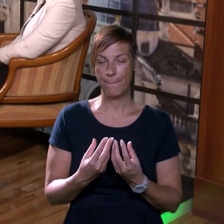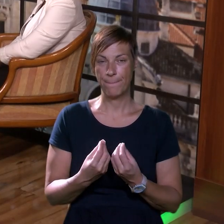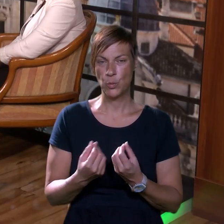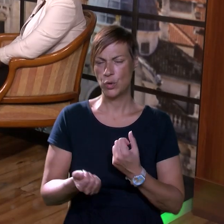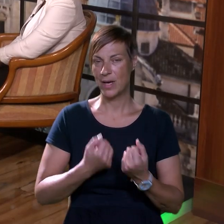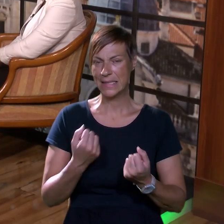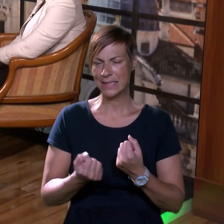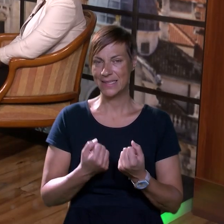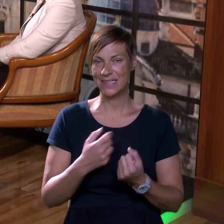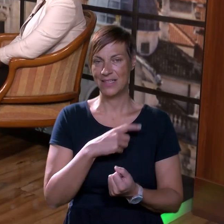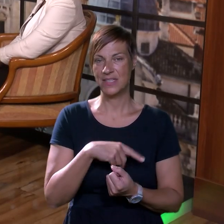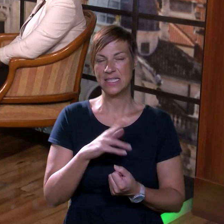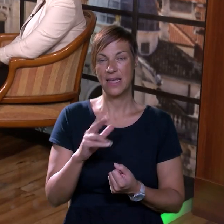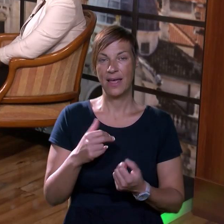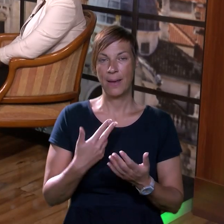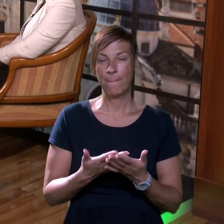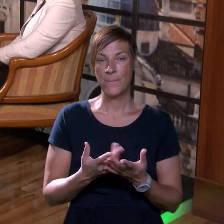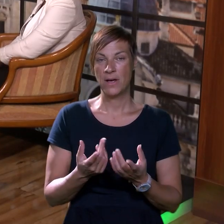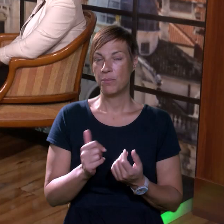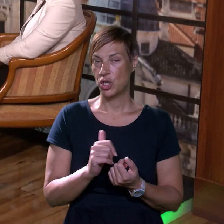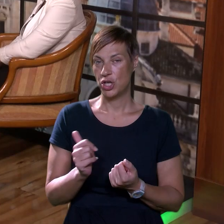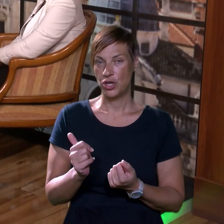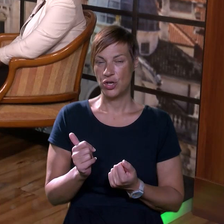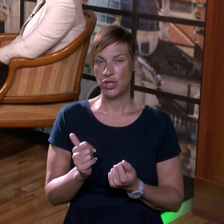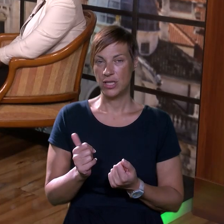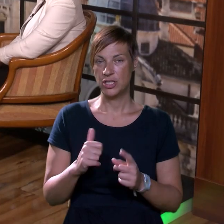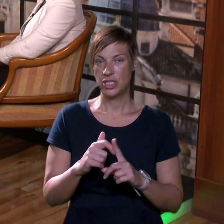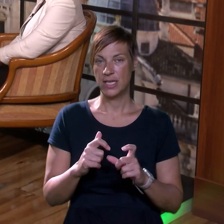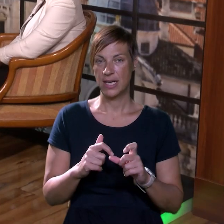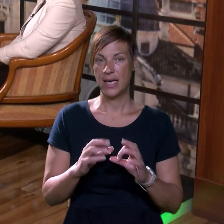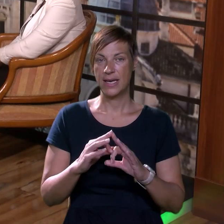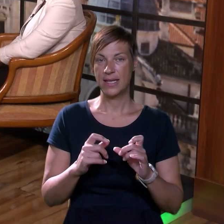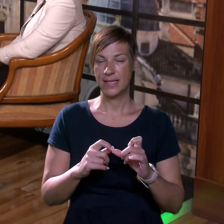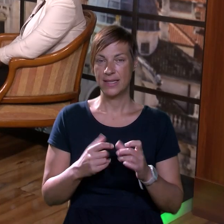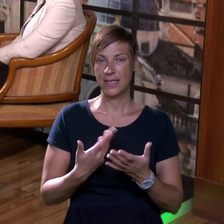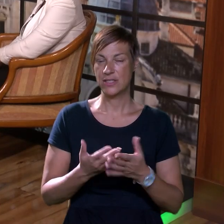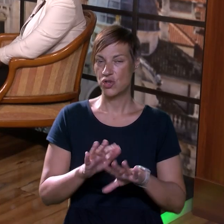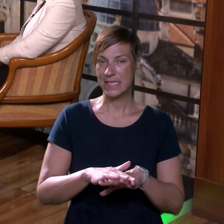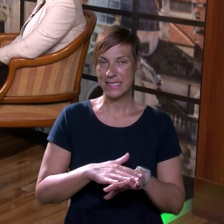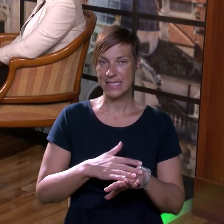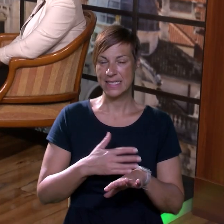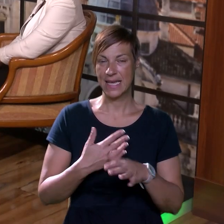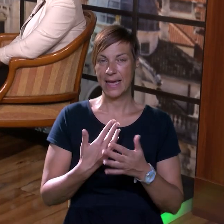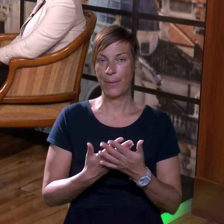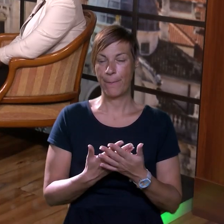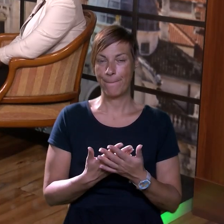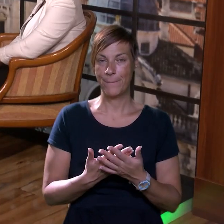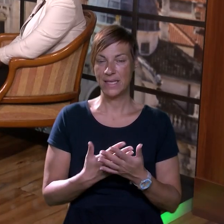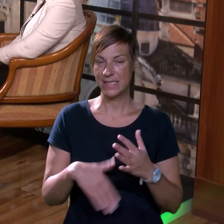nekakvih aktivista, imamo odličan Caritas koji se skrbi